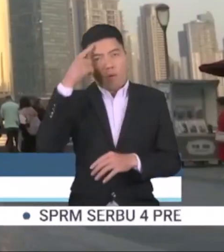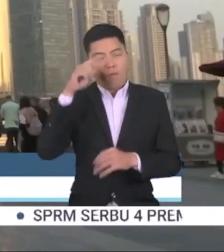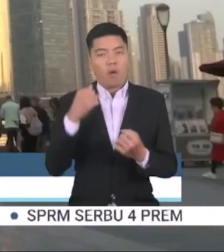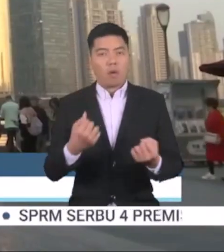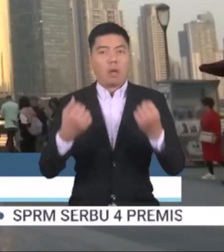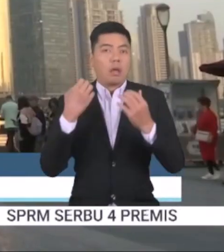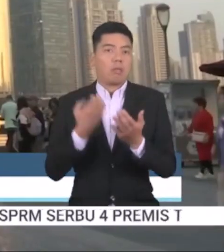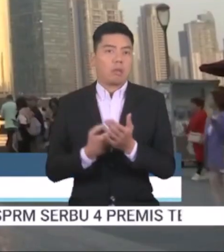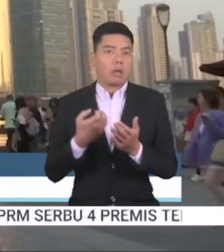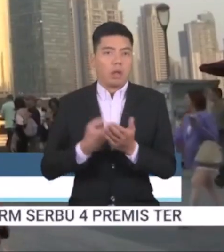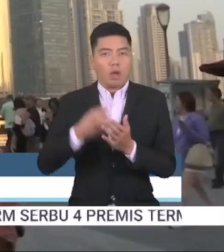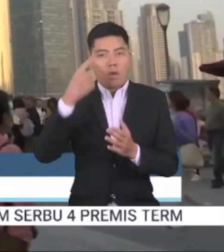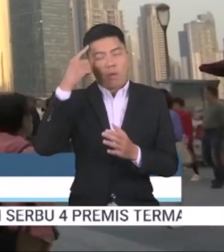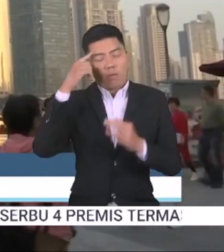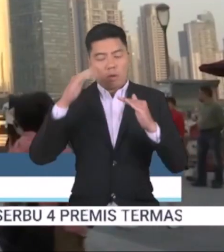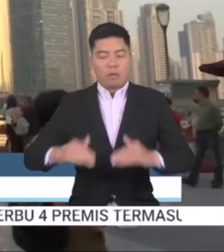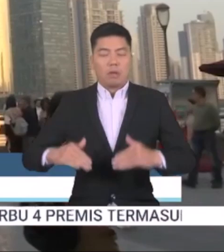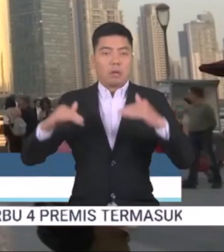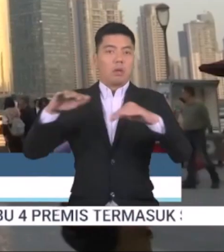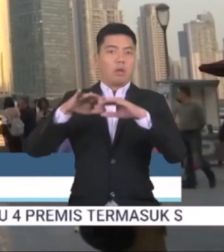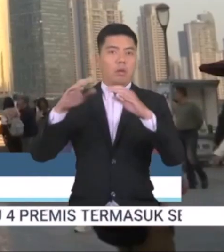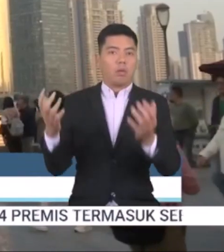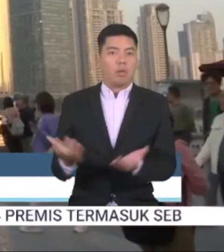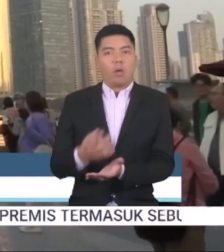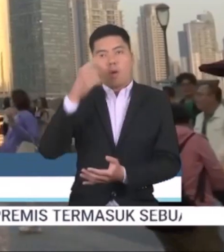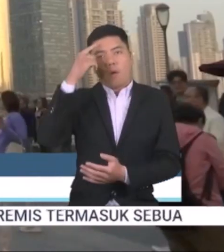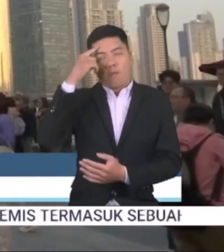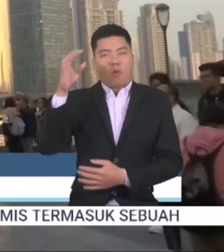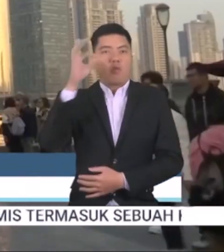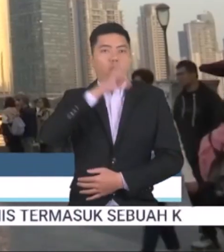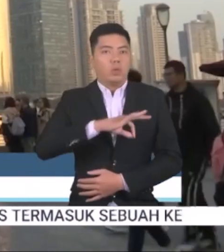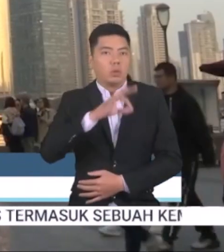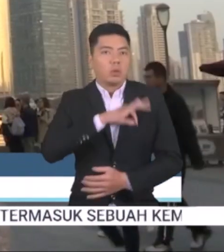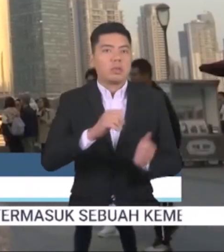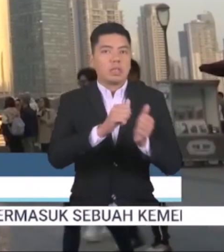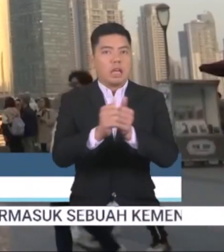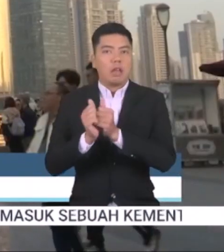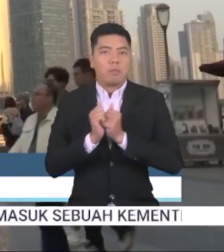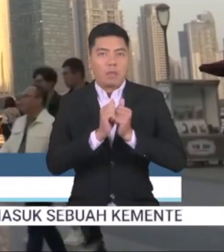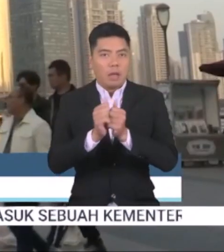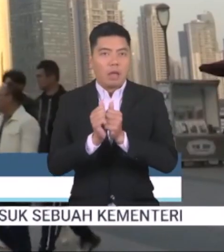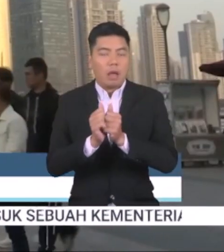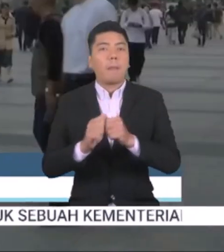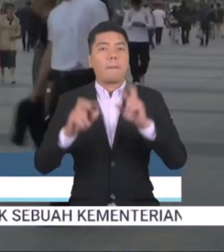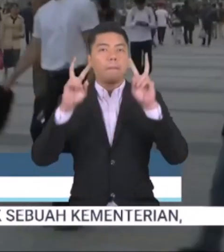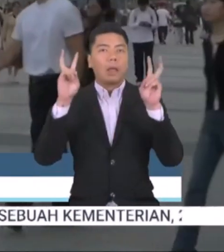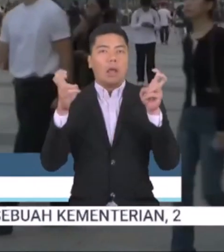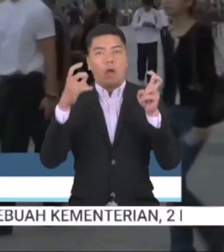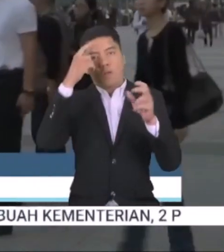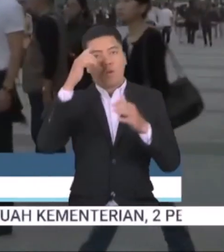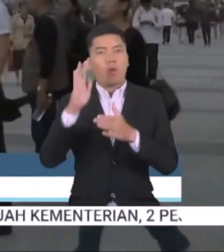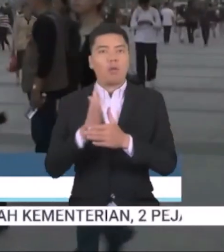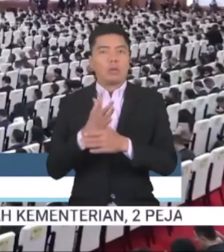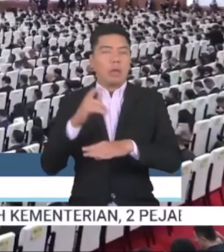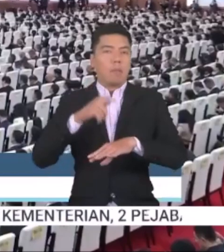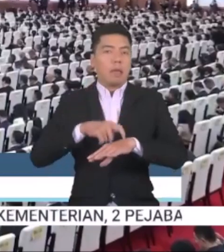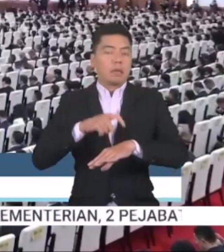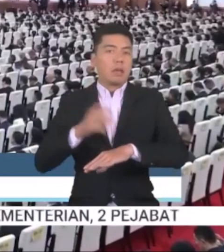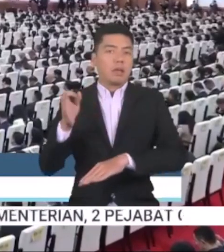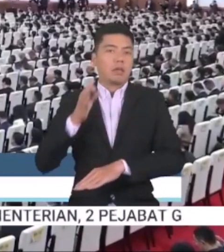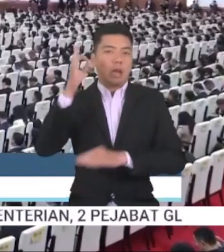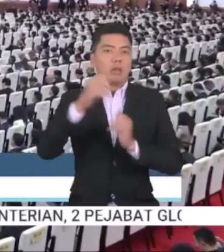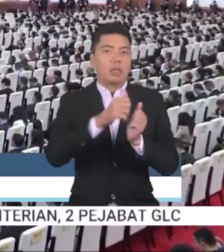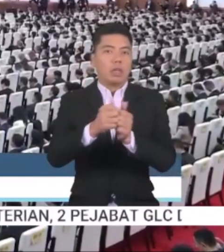memperkasa perkembangan ekonomi di peringkat global demi kemakmuran bersama, senada prinsip perkongsian masa depan